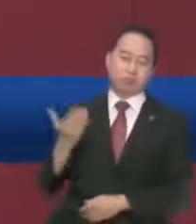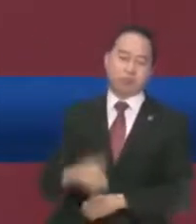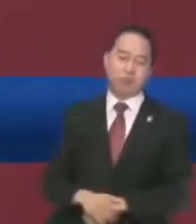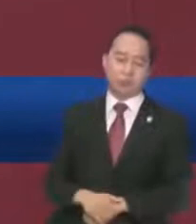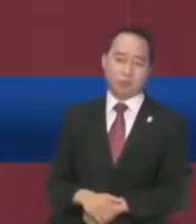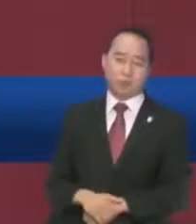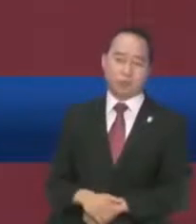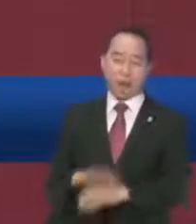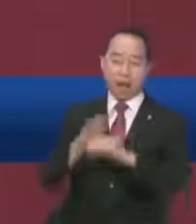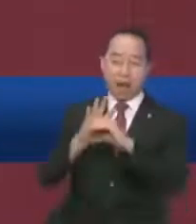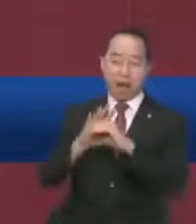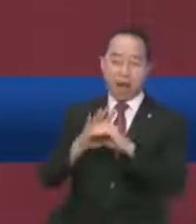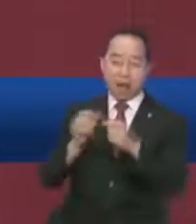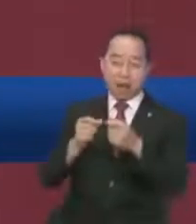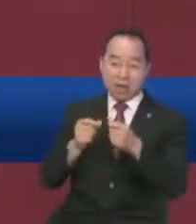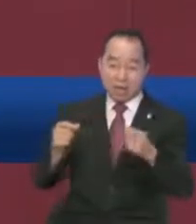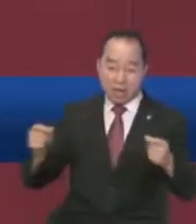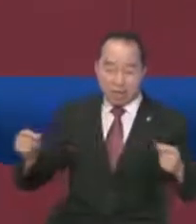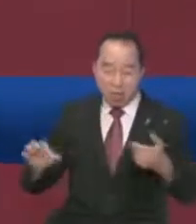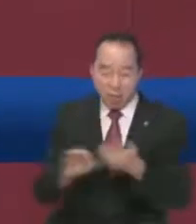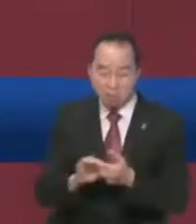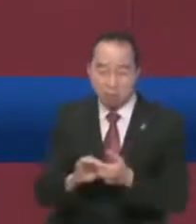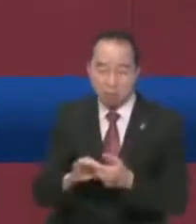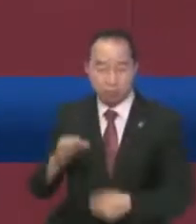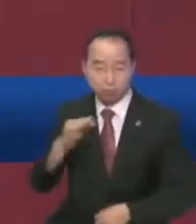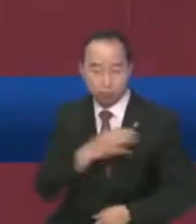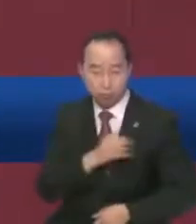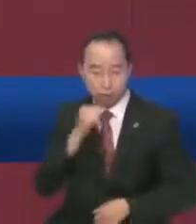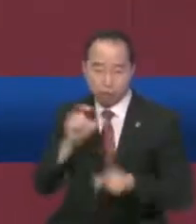코로나 사태가 길어질수록 더울 그럴 것입니다.